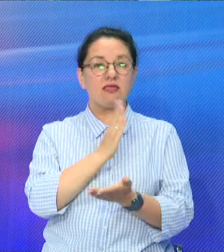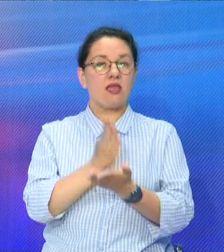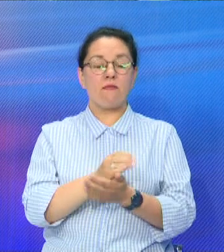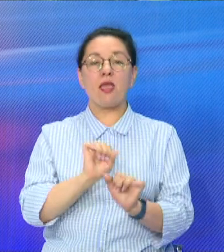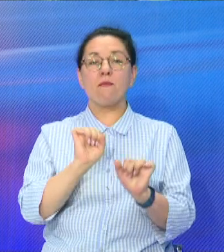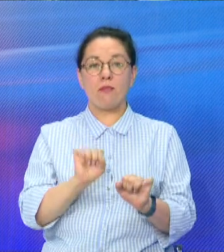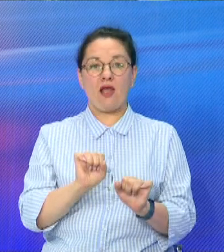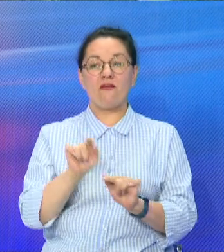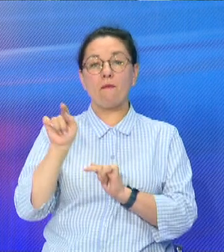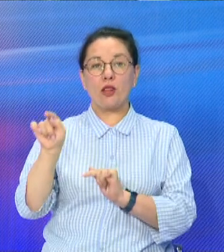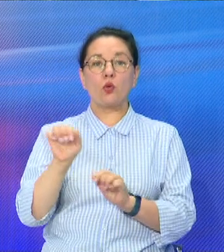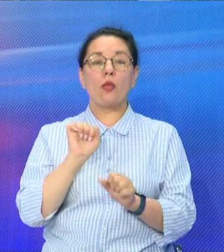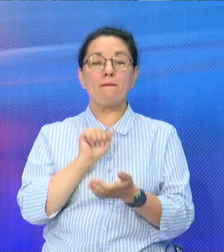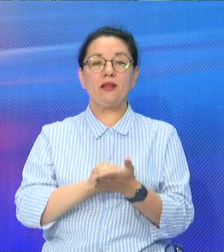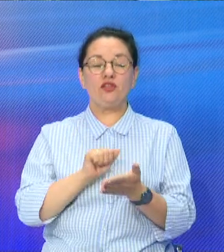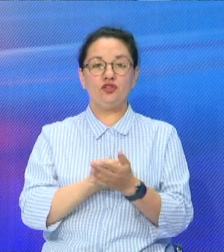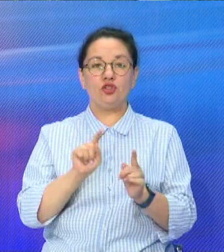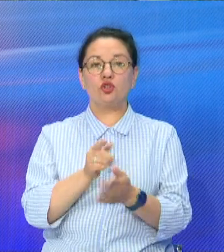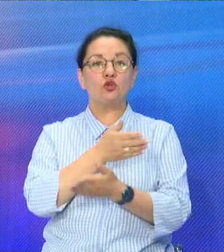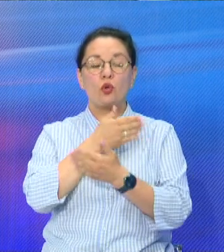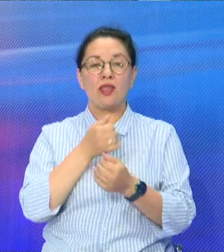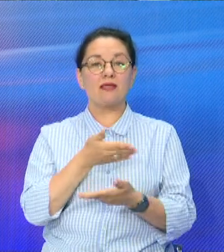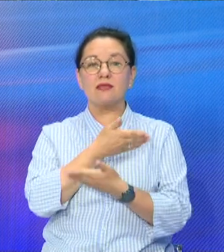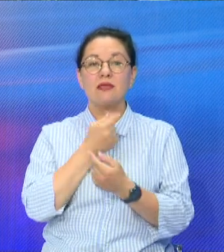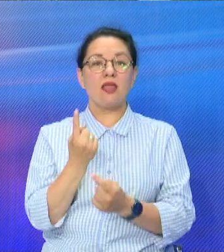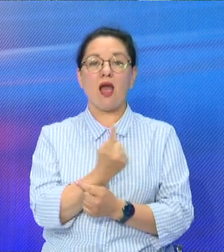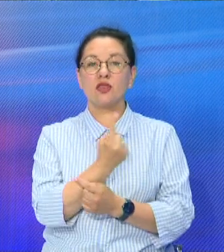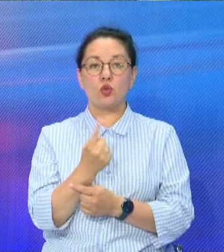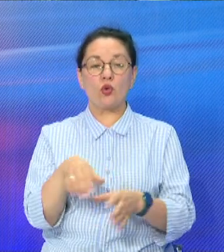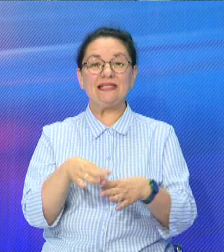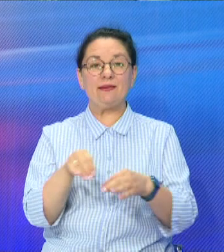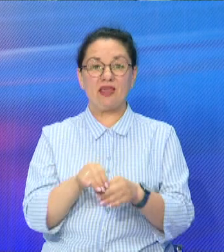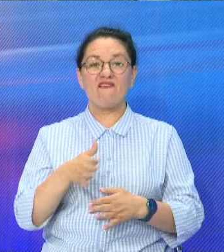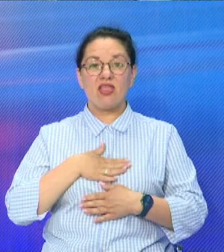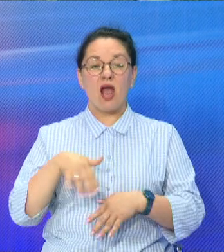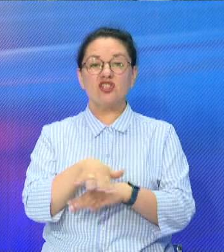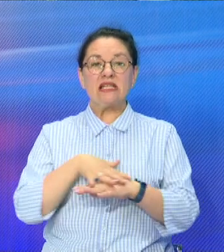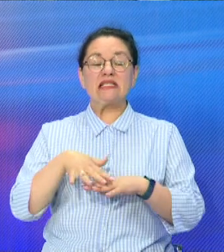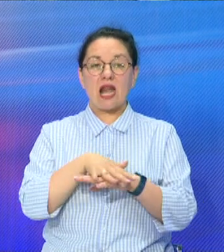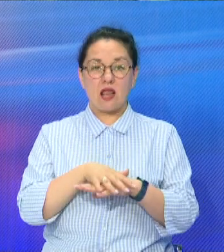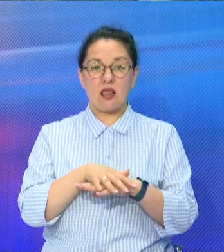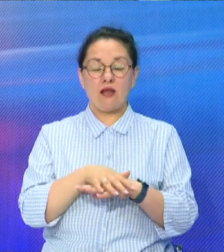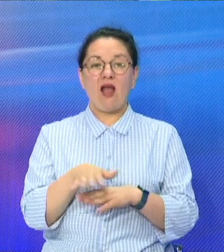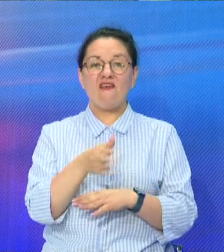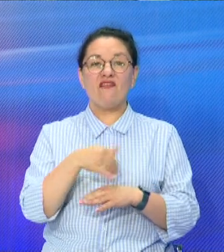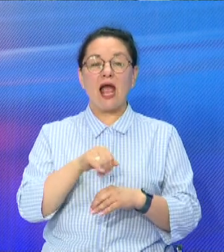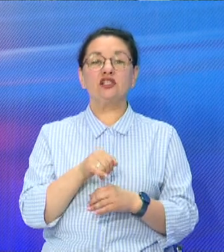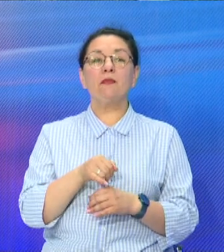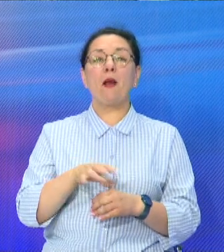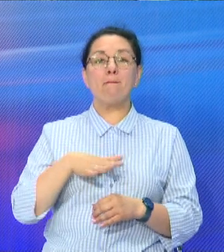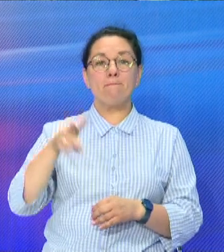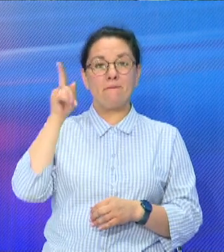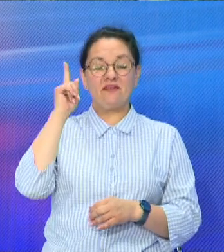лишь по той причине что нет наносили ни одной семьи в стране в нашем нам нашем огромном постсоветском пространстве